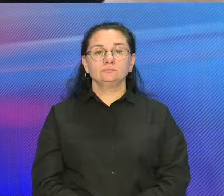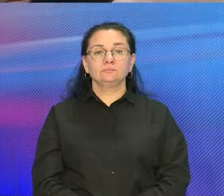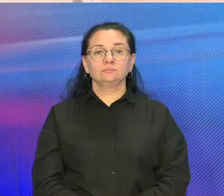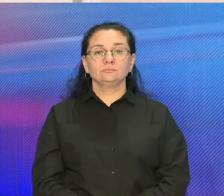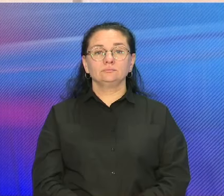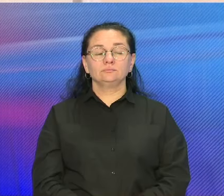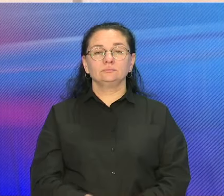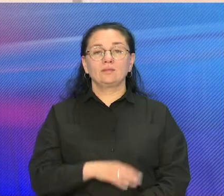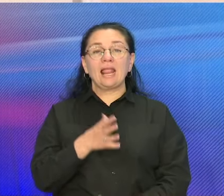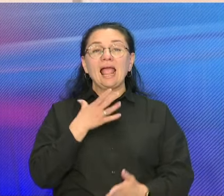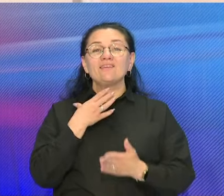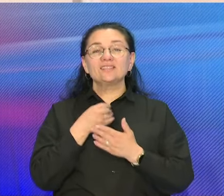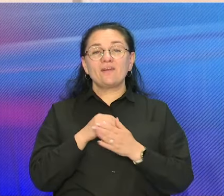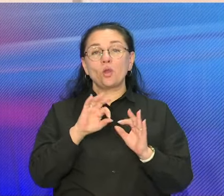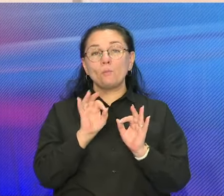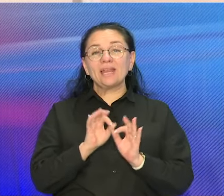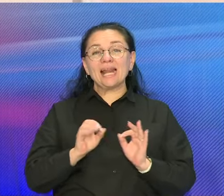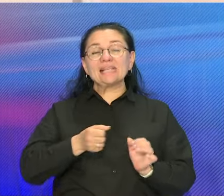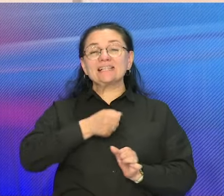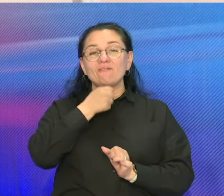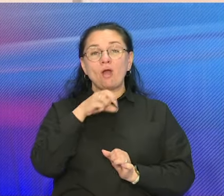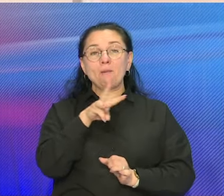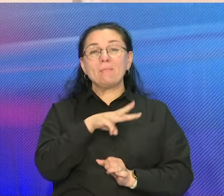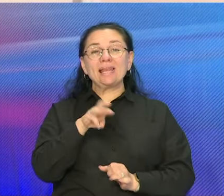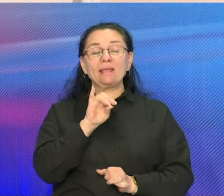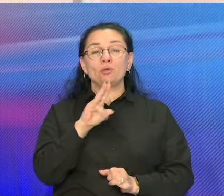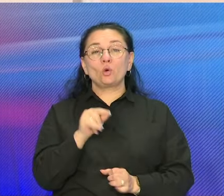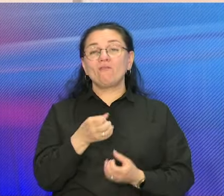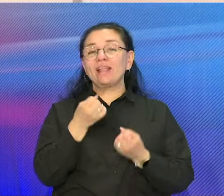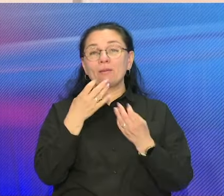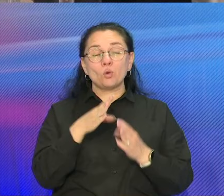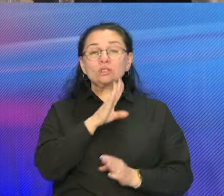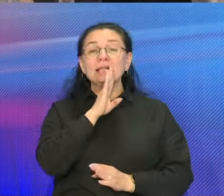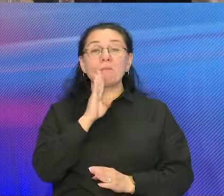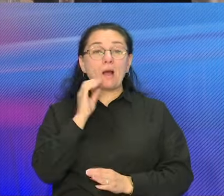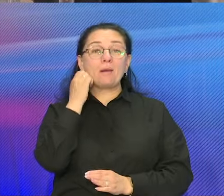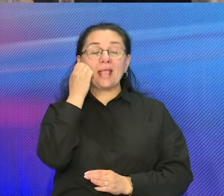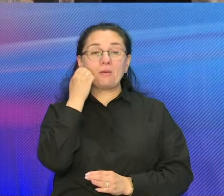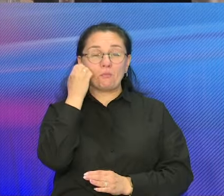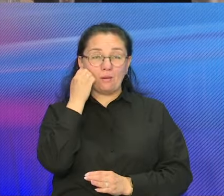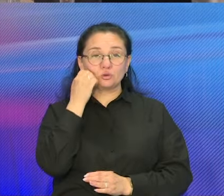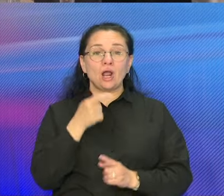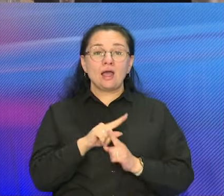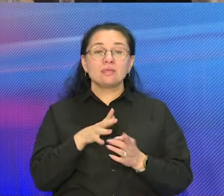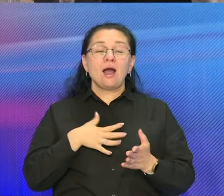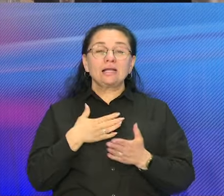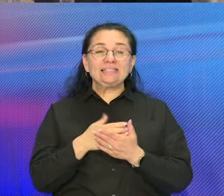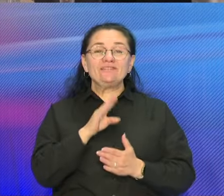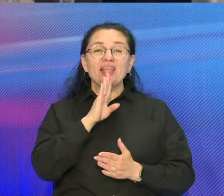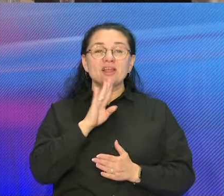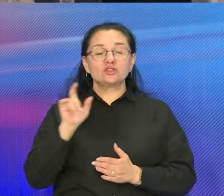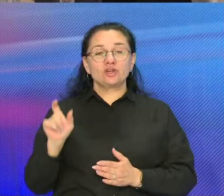У своим пригожим узросте Мария Бирокова не просто матуля и бабуля трохунука, у яна активная женщина,